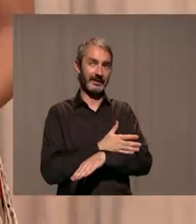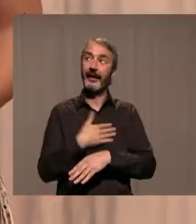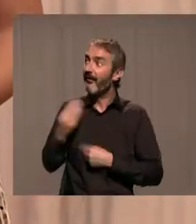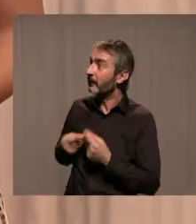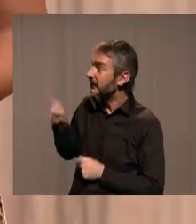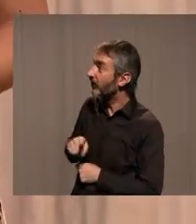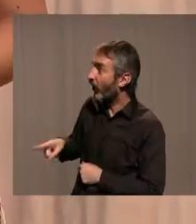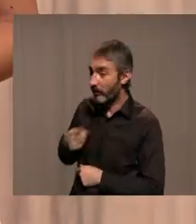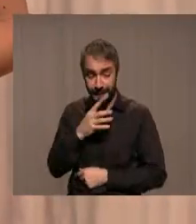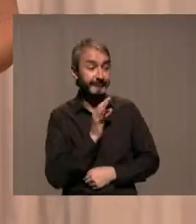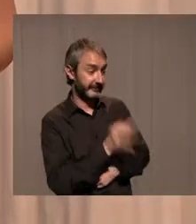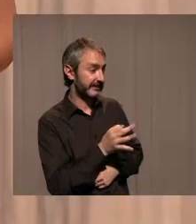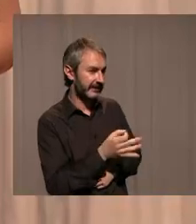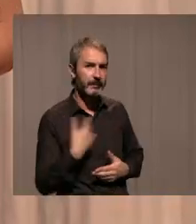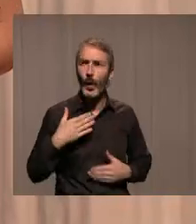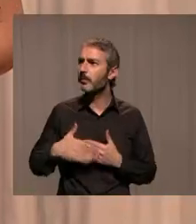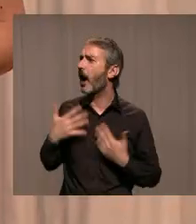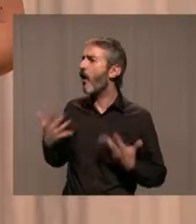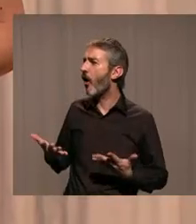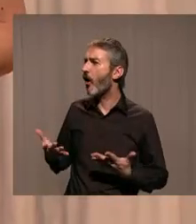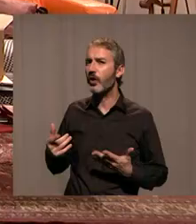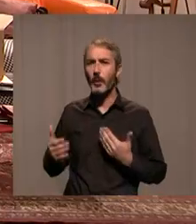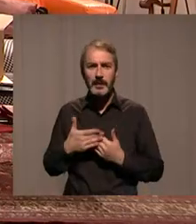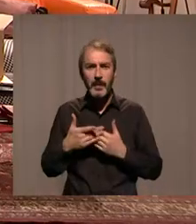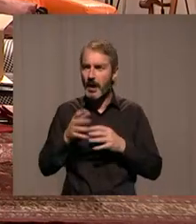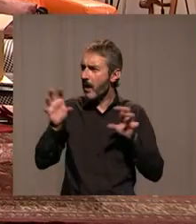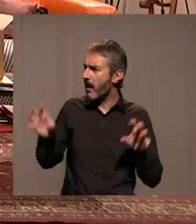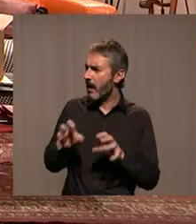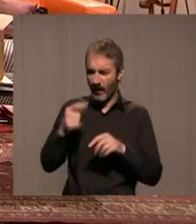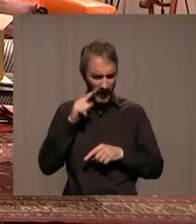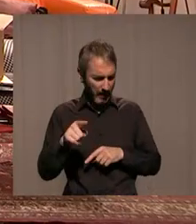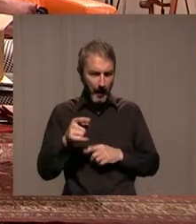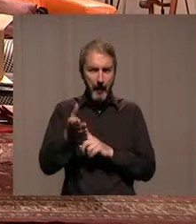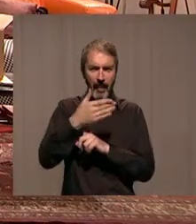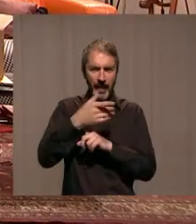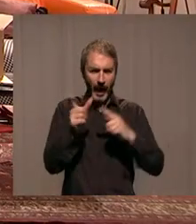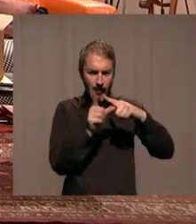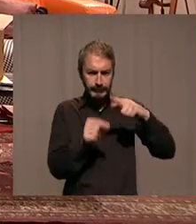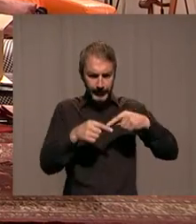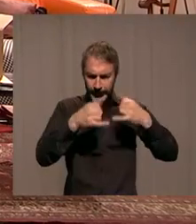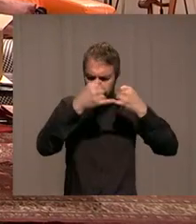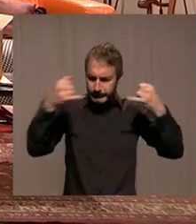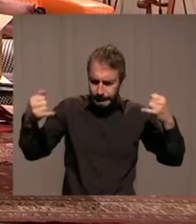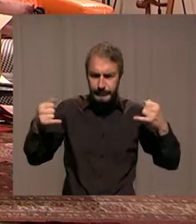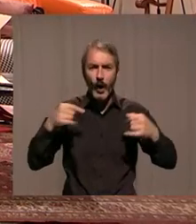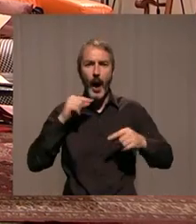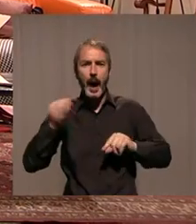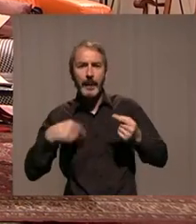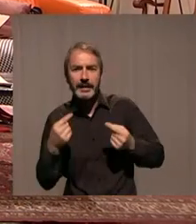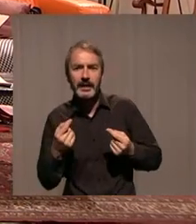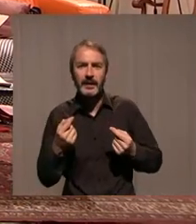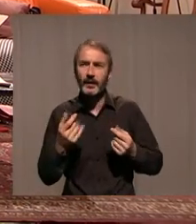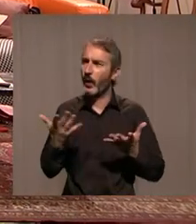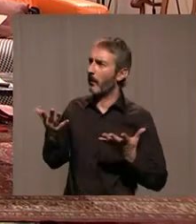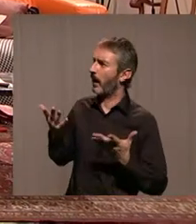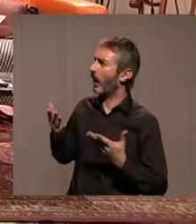d'anar posant, no? Potser sí. Per on comencem? Pels guarniments, que veig que aquí hi ha banderetes, per l'aperitiu... Home, per on comencem,